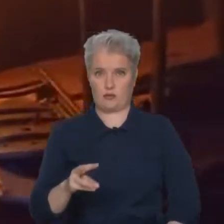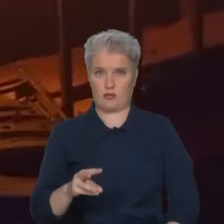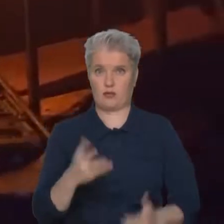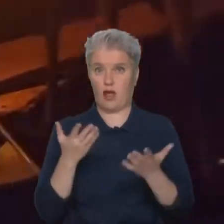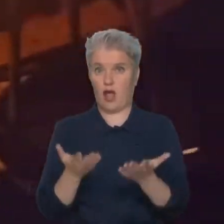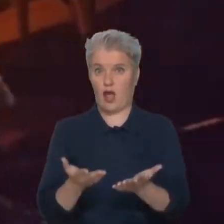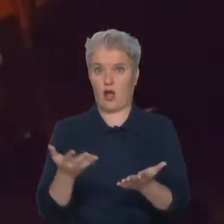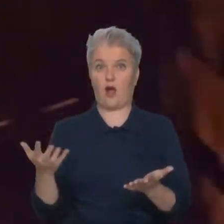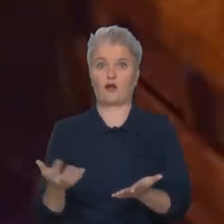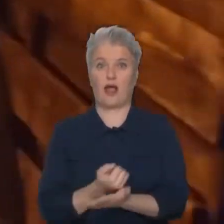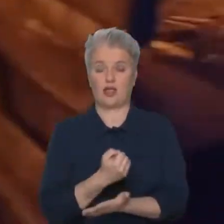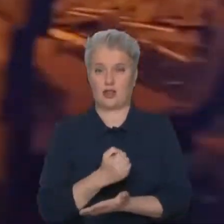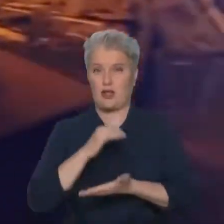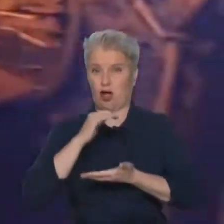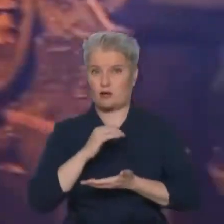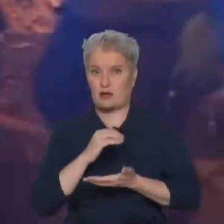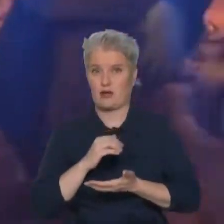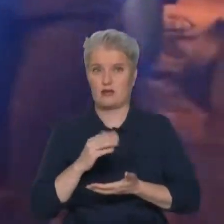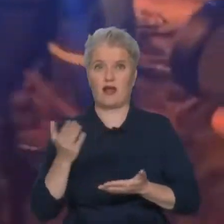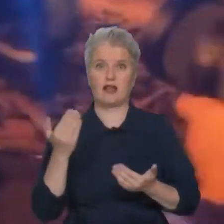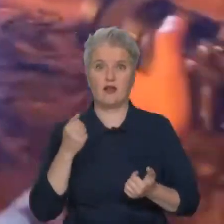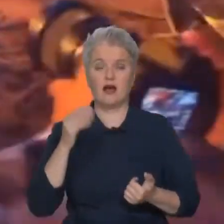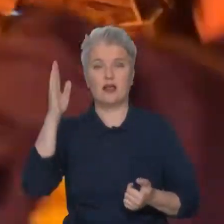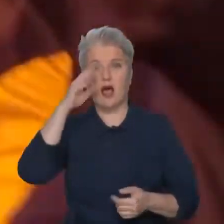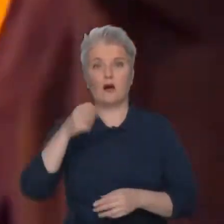Опа, знайшли, красавчик. Давайте, може, продуємо її.